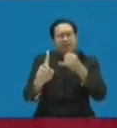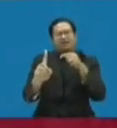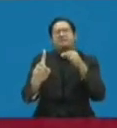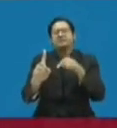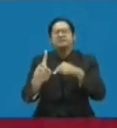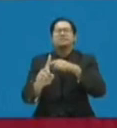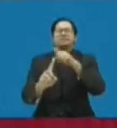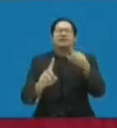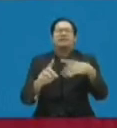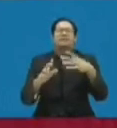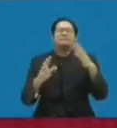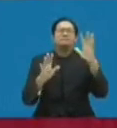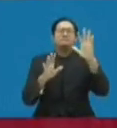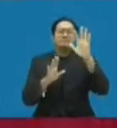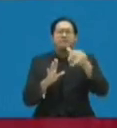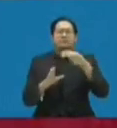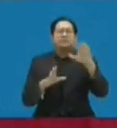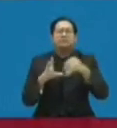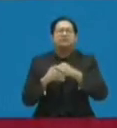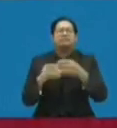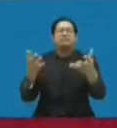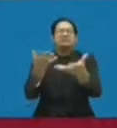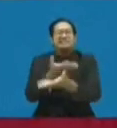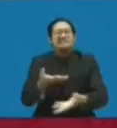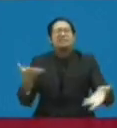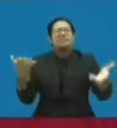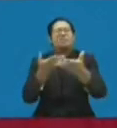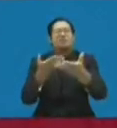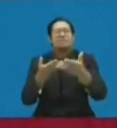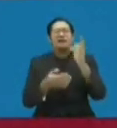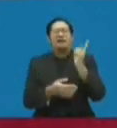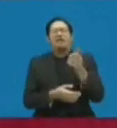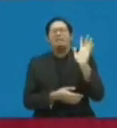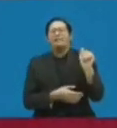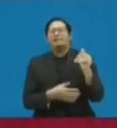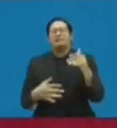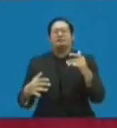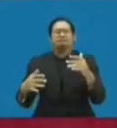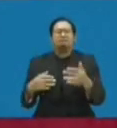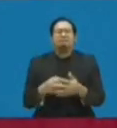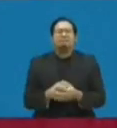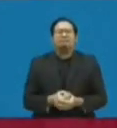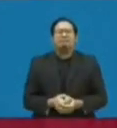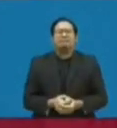komoditas kita dalam segala aspek kehidupan dan penghidupan